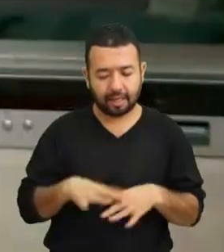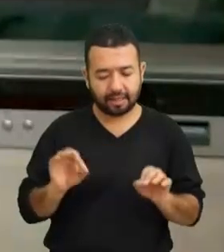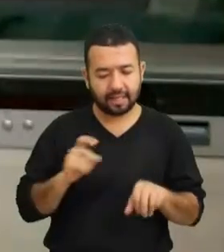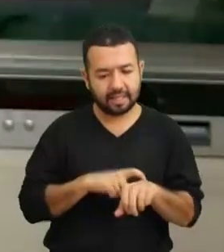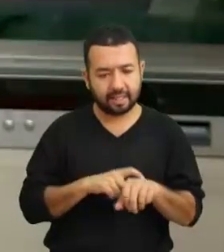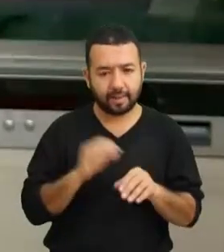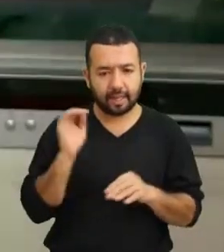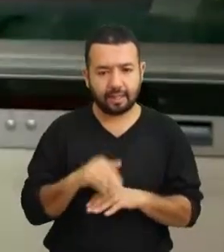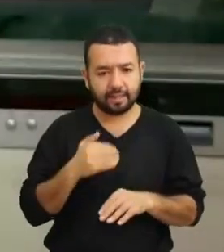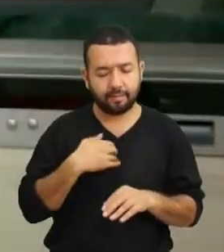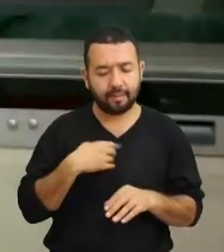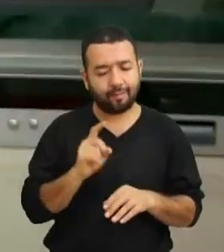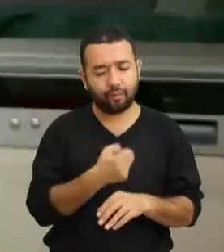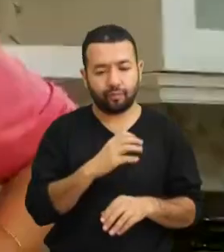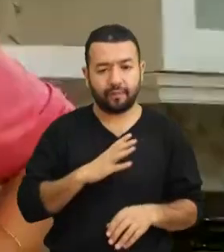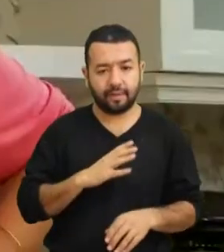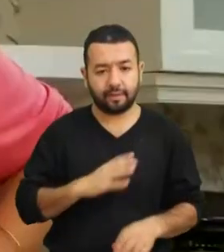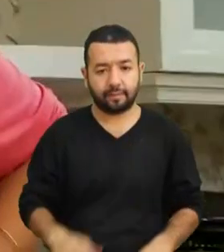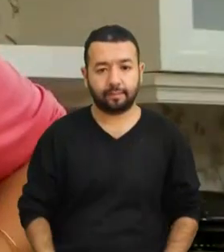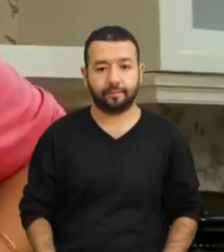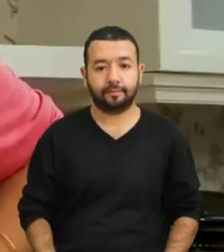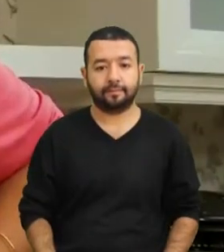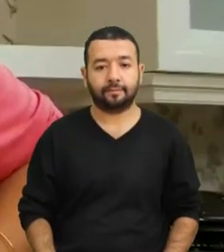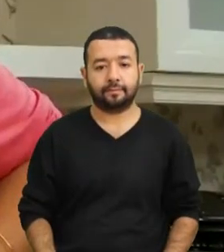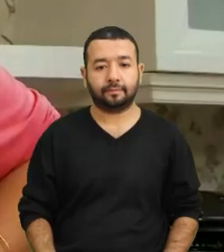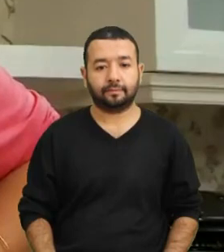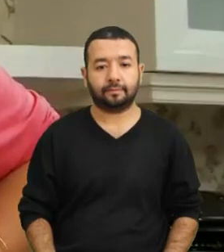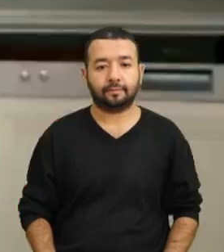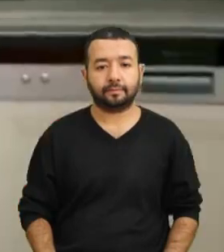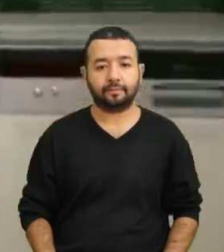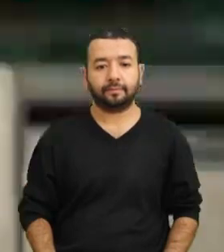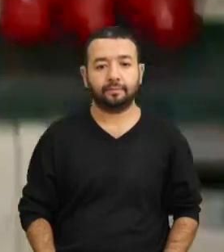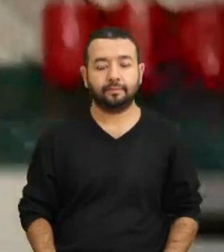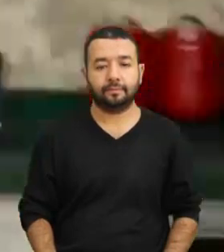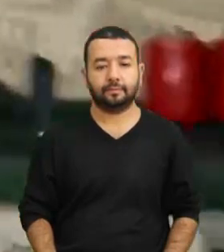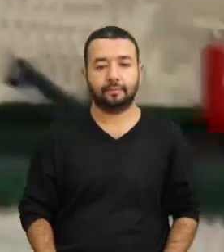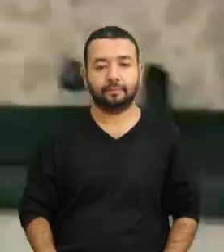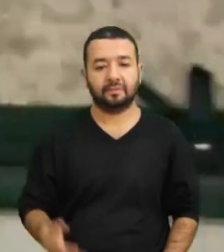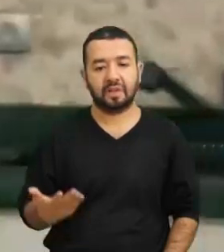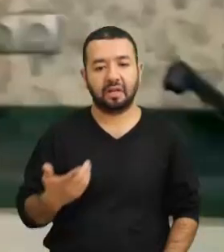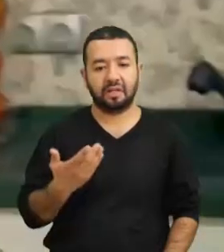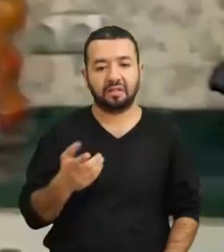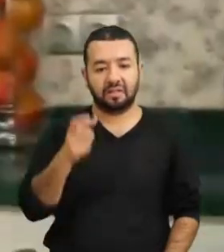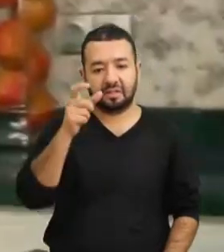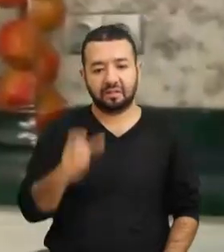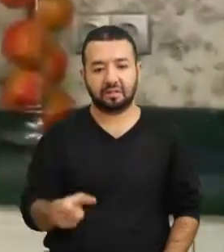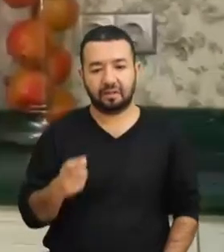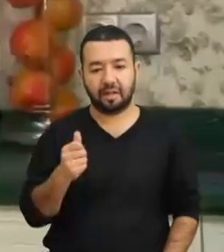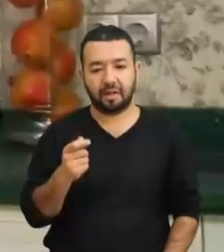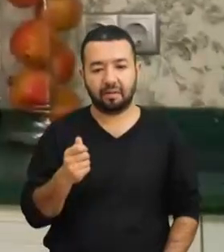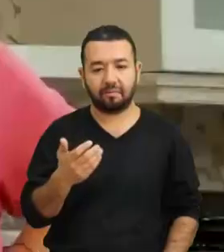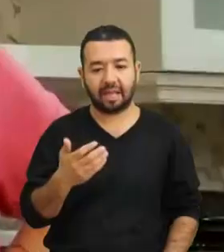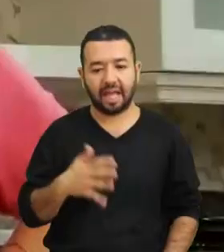Zamanı gelince takacağım bir şey bulurum. Şükrü çerez ve meyve suyunu aldı gidiyor. Ha işte. Tipik bir para